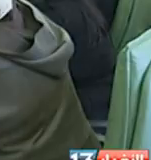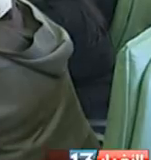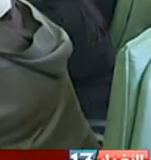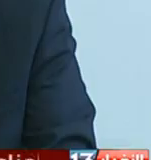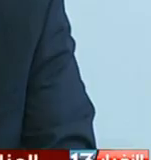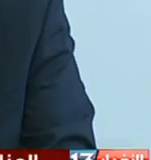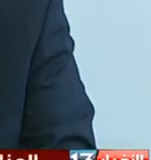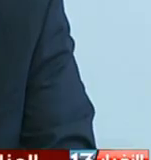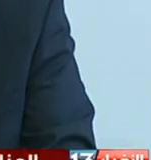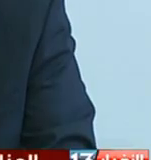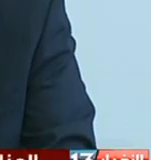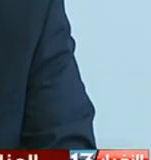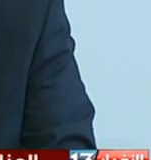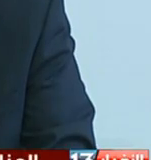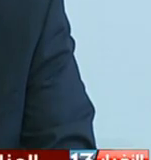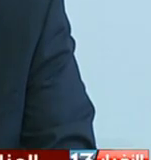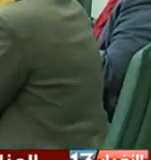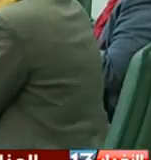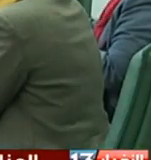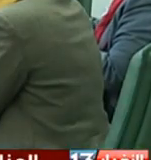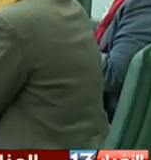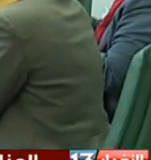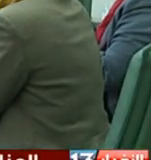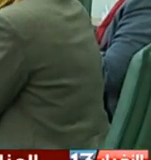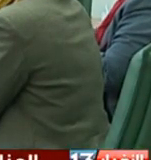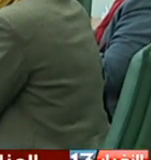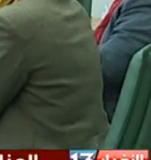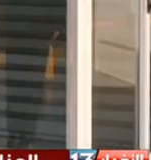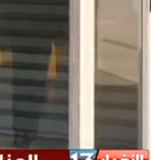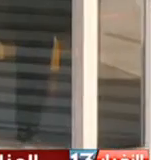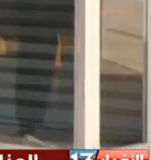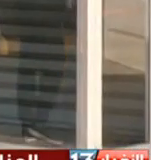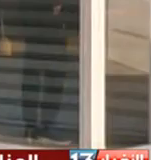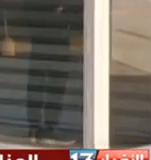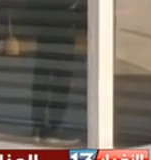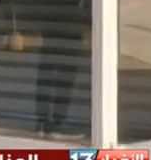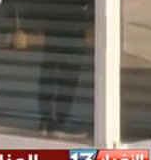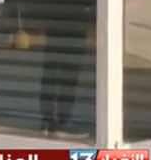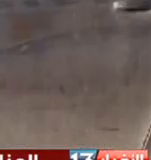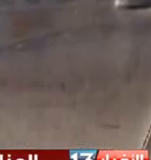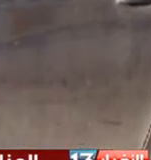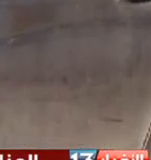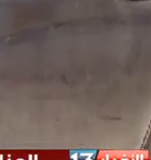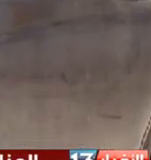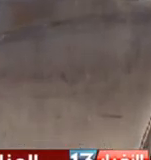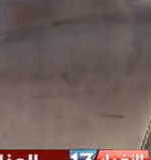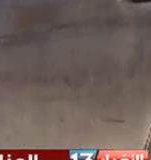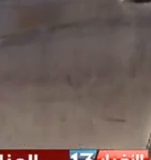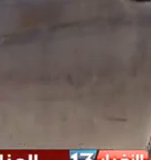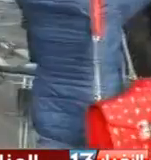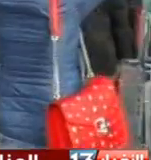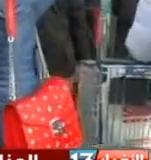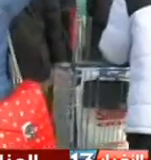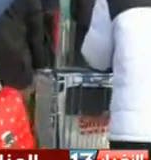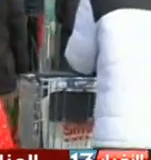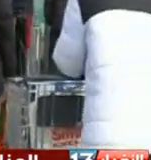وزارة الصحة تجدد تأكيد استعدادها للتعاطي لوجستيا وماديا مع فيروس كورونا، وتؤكد أنها لن تخفي أي معلومات في حال